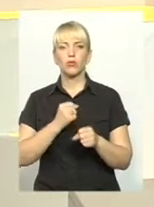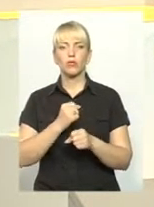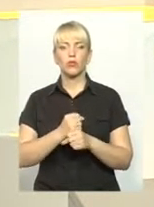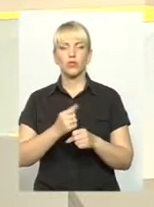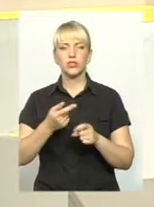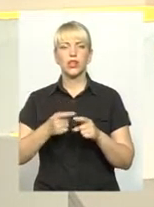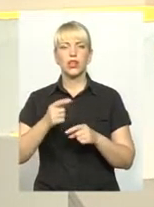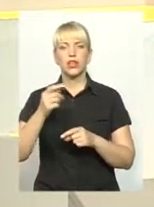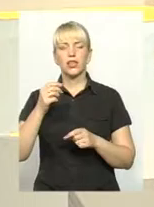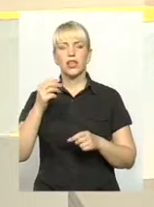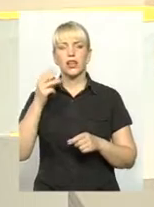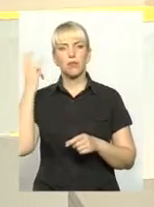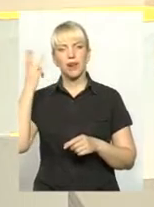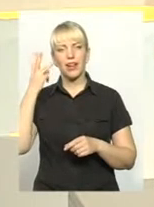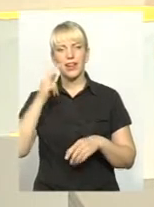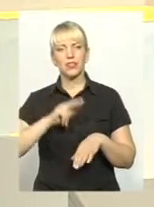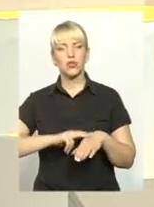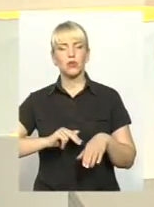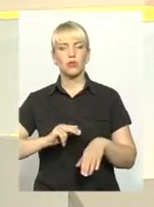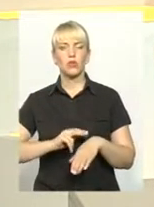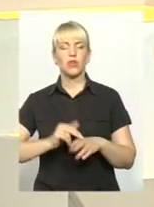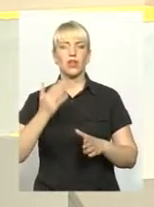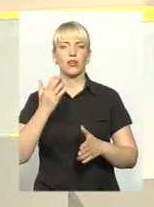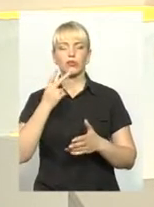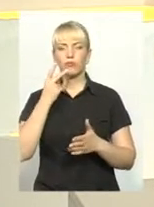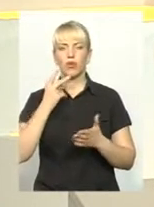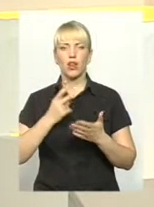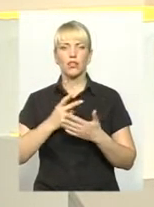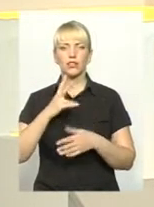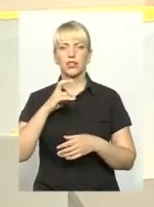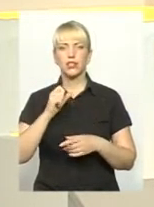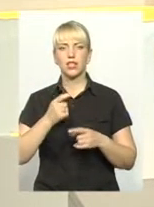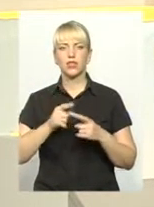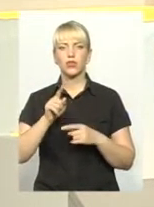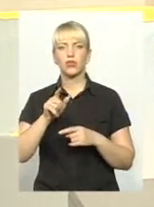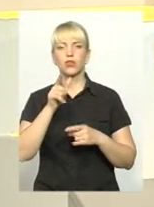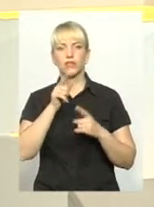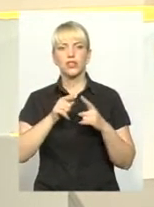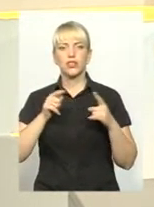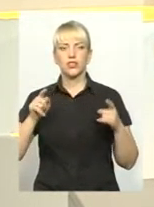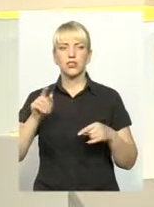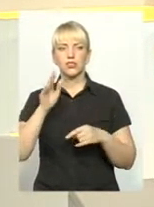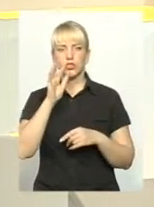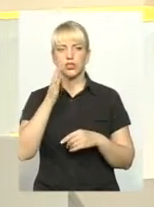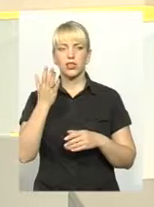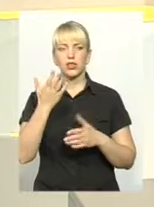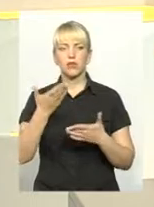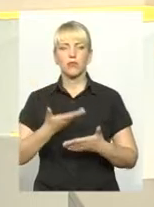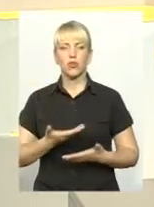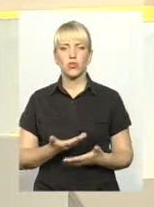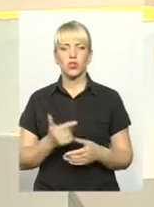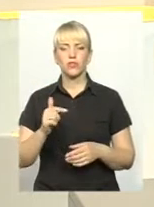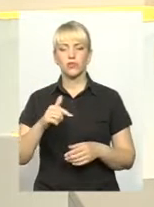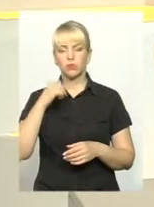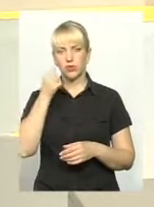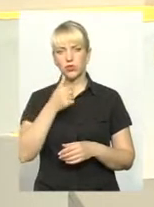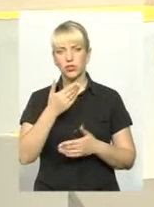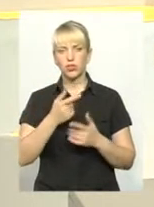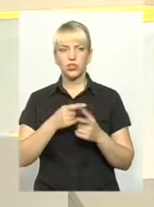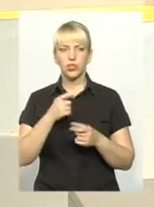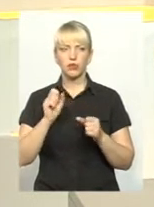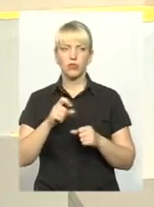поліції Хмельниччини, і якщо поглянути на той відрізок часу, який ми прожили вже в цьому році, чи можемо говорити